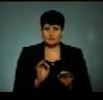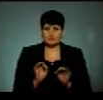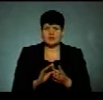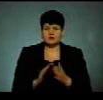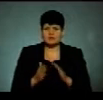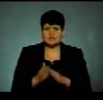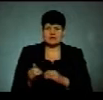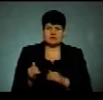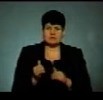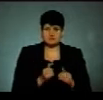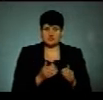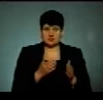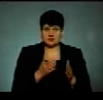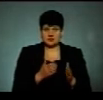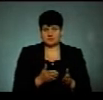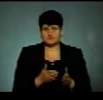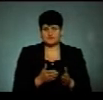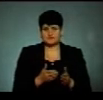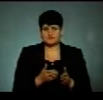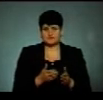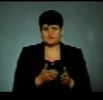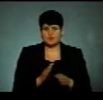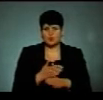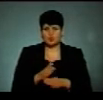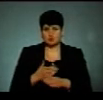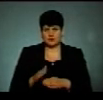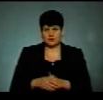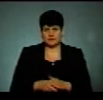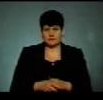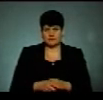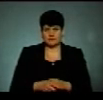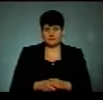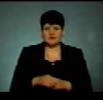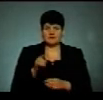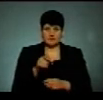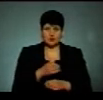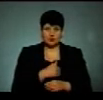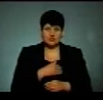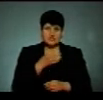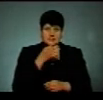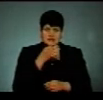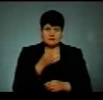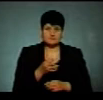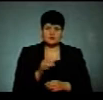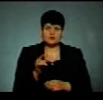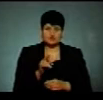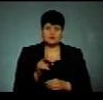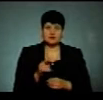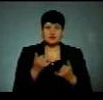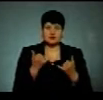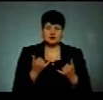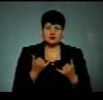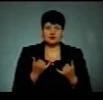і забезпеченні безпечного його розподілу. Тобто ви хочете сказати, що оплата на газ не буде вищою? Що ви по сьогодні